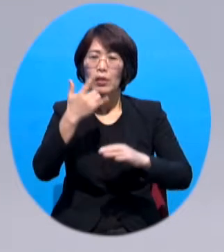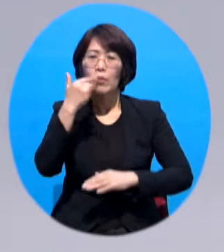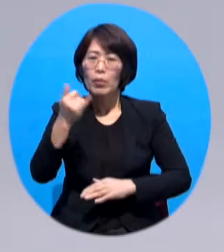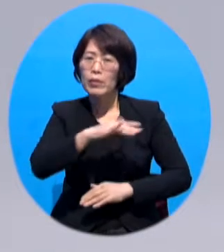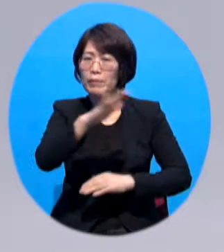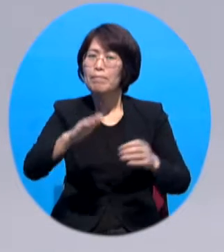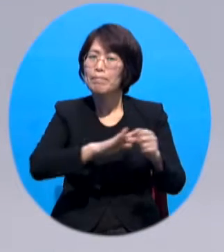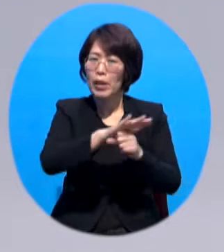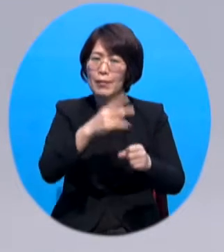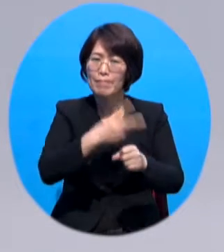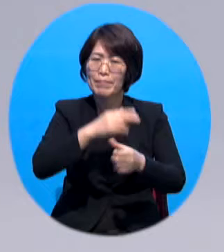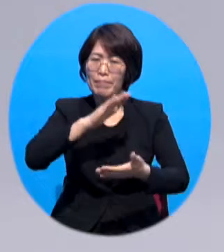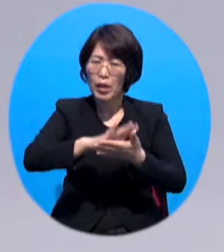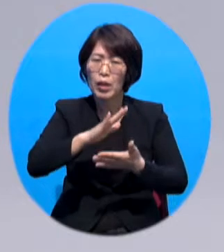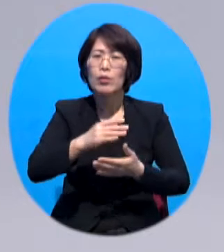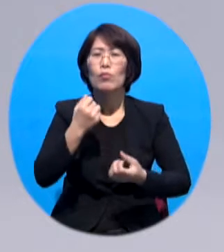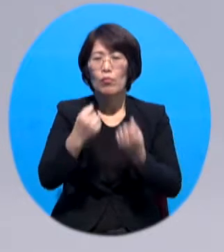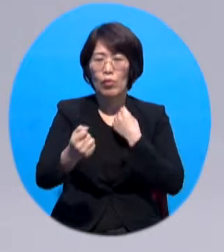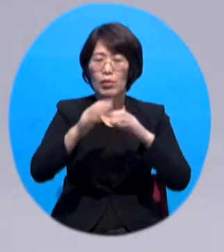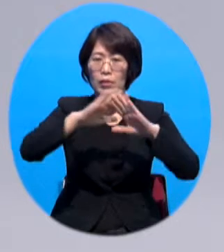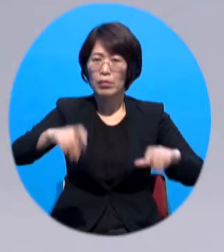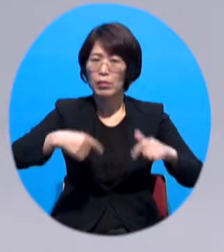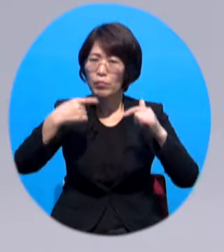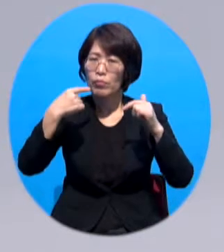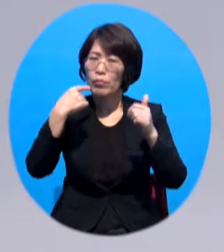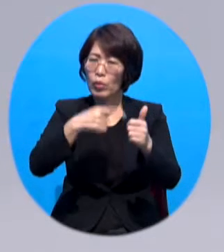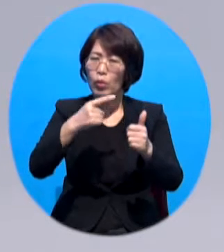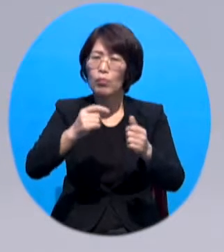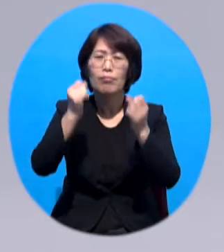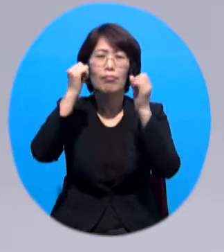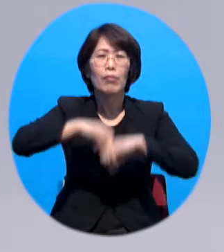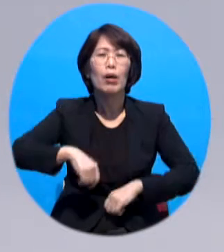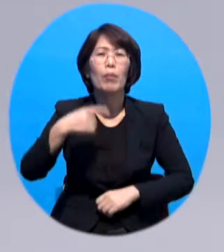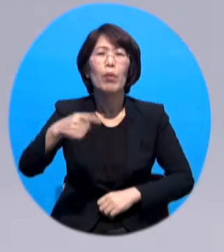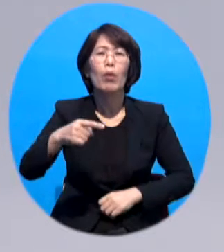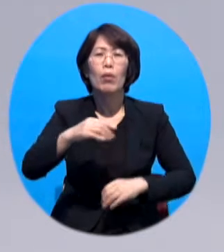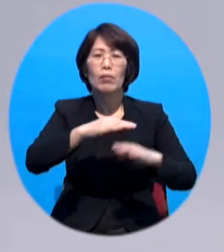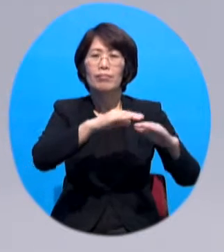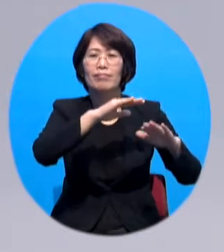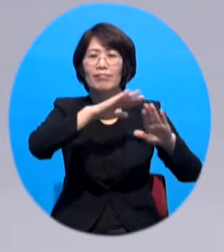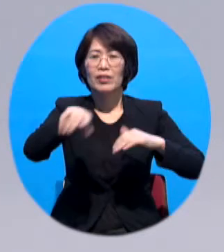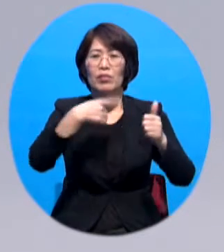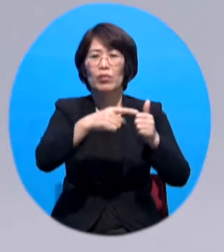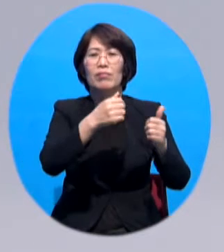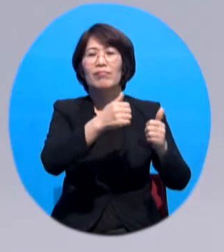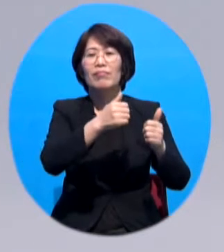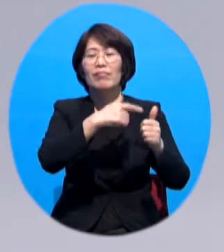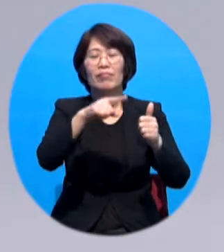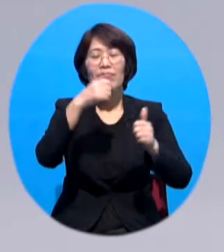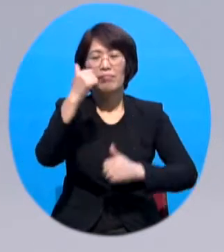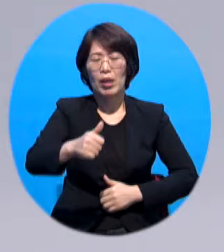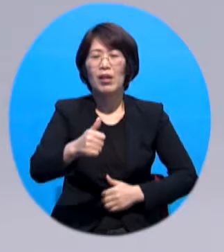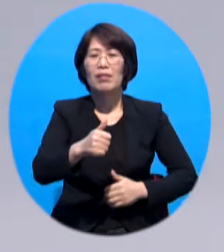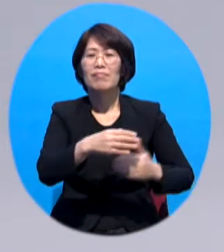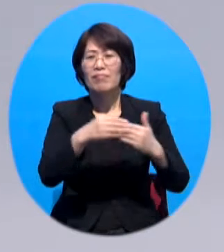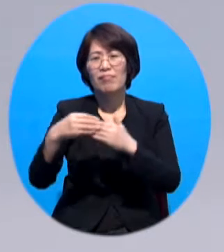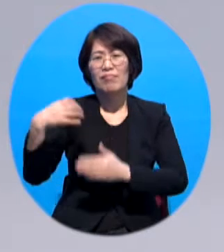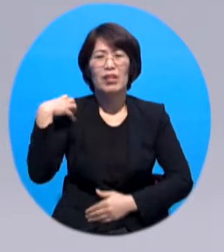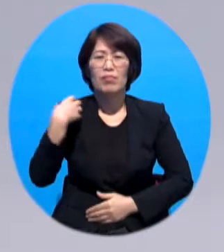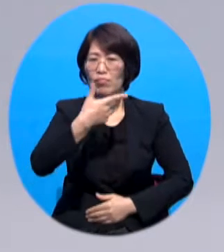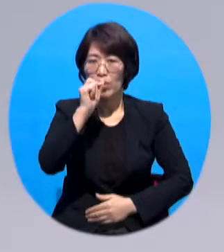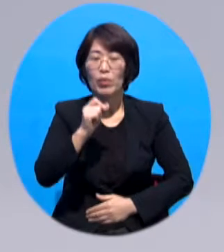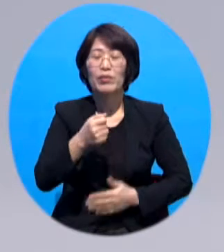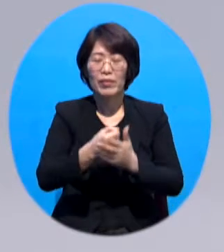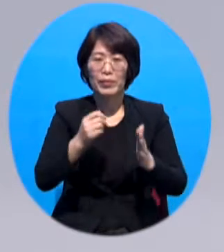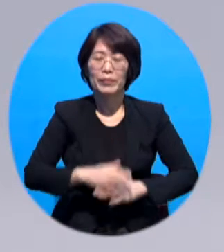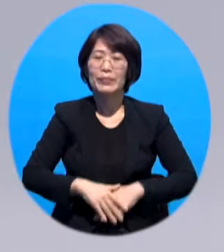와 교직원 의 열정 에도 불구하고 전남 격이 무너지고 있는 것은 교육감의 리더십 의 부족 때문이라고 생각합니다 그래서